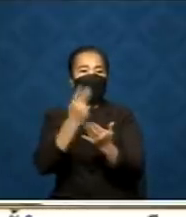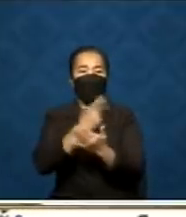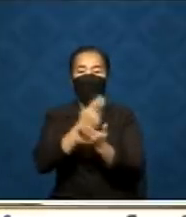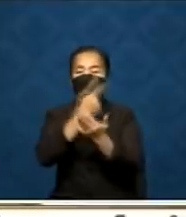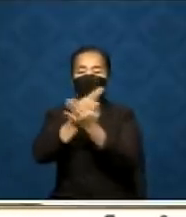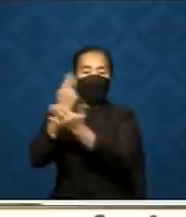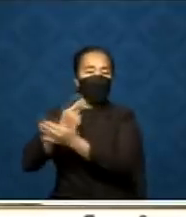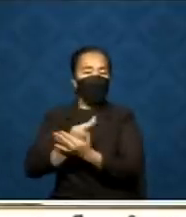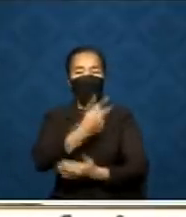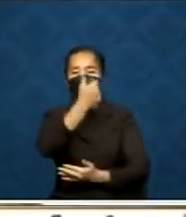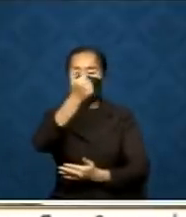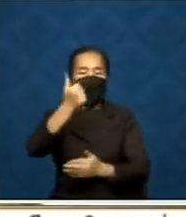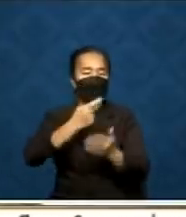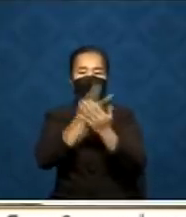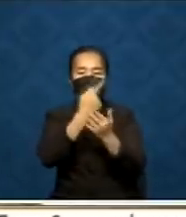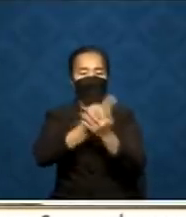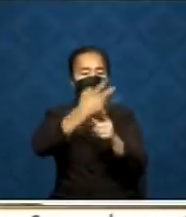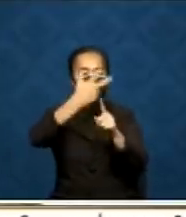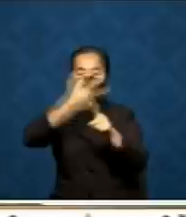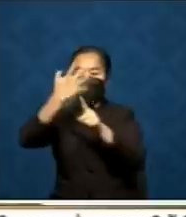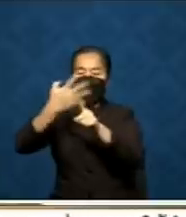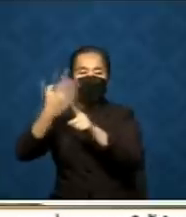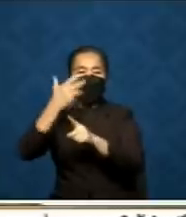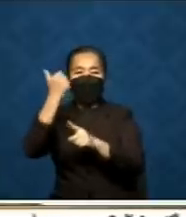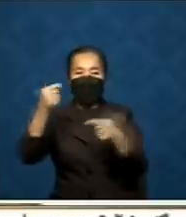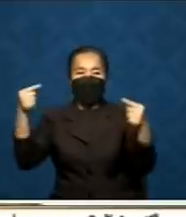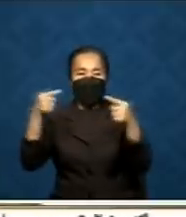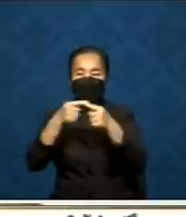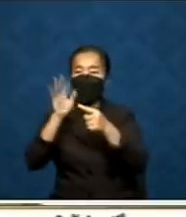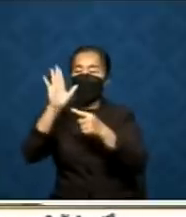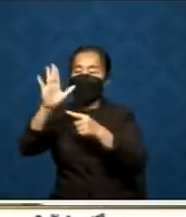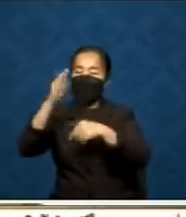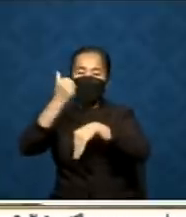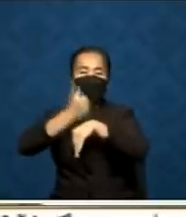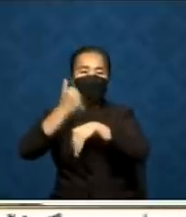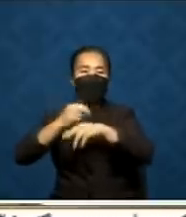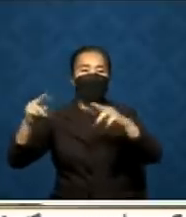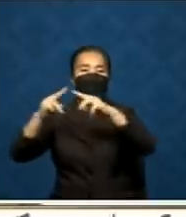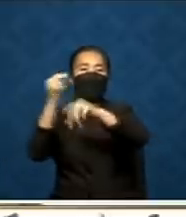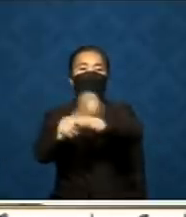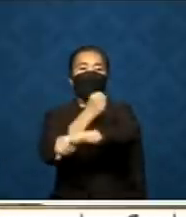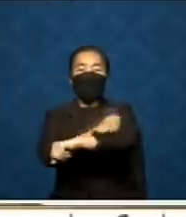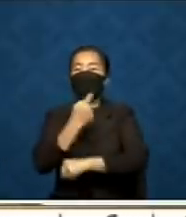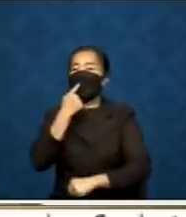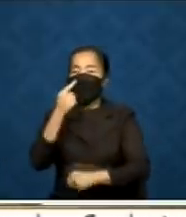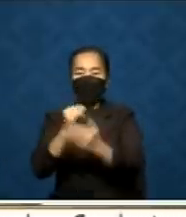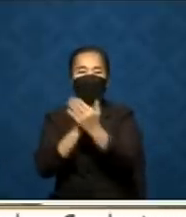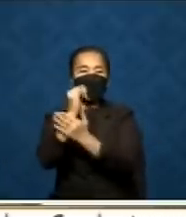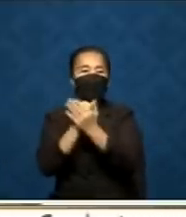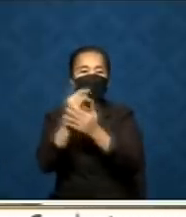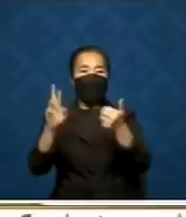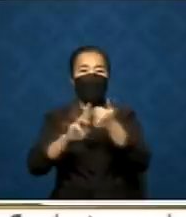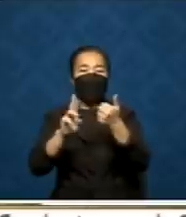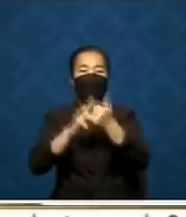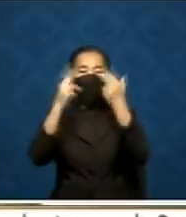ไตรมาส 1ไตรมาส 2ปีนี้คนละเท่านั้นตอนนี้ก็นี่ก็ตรงกับเราดีกระทรวงแรงงานนะรอนายก